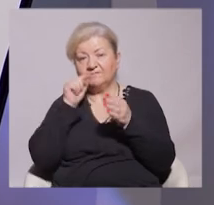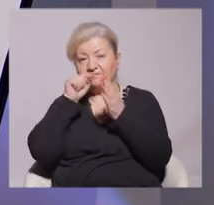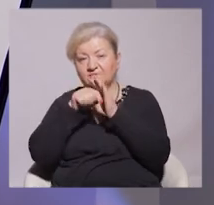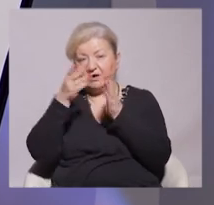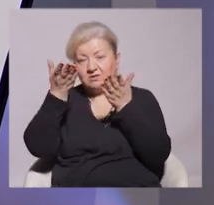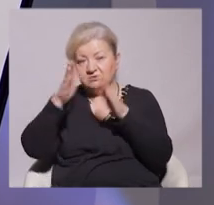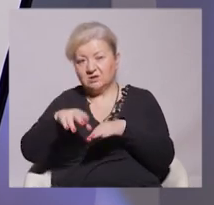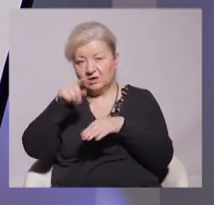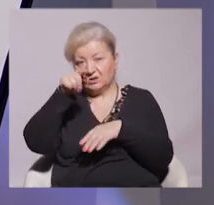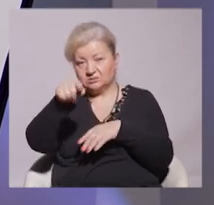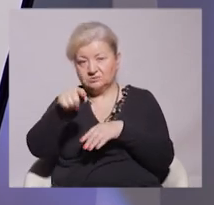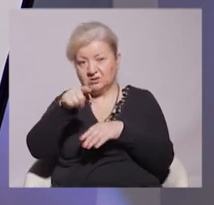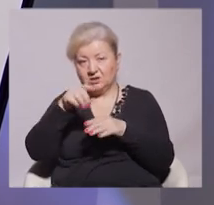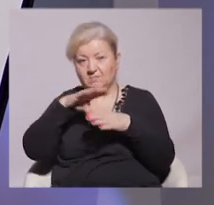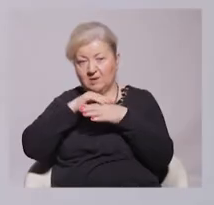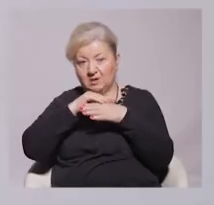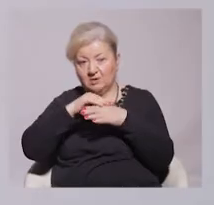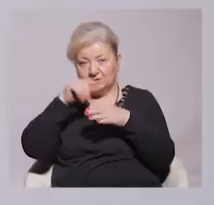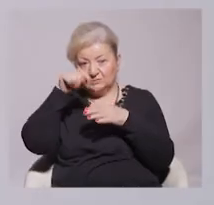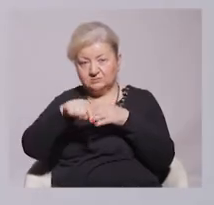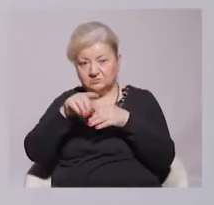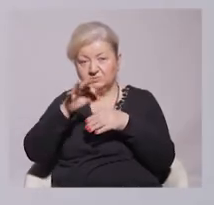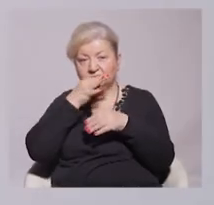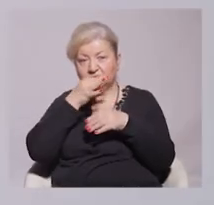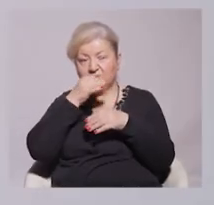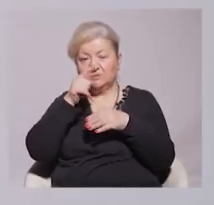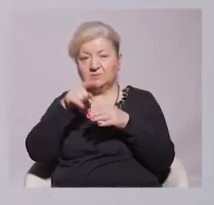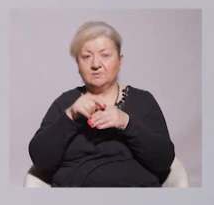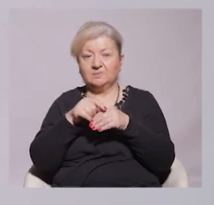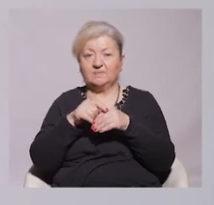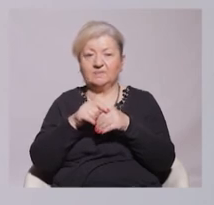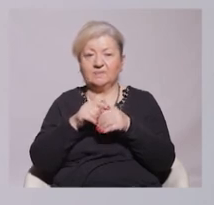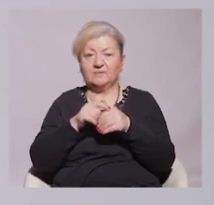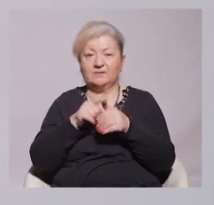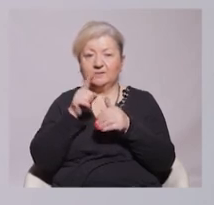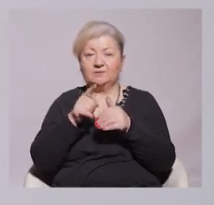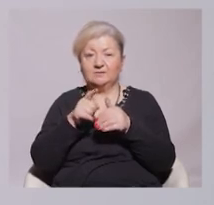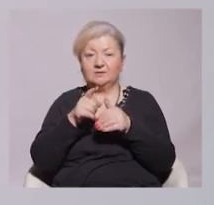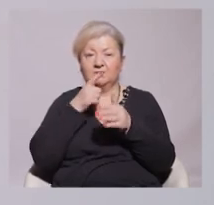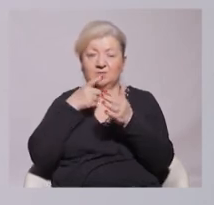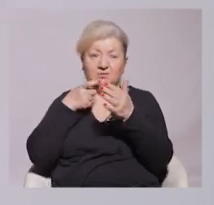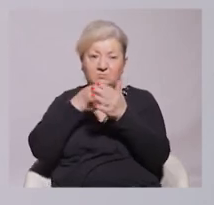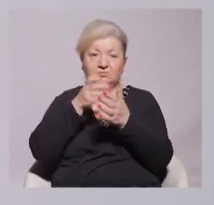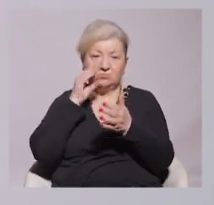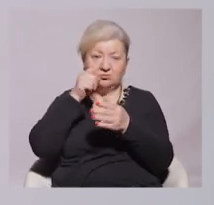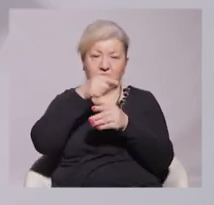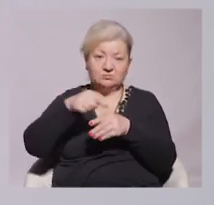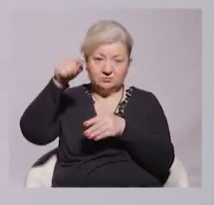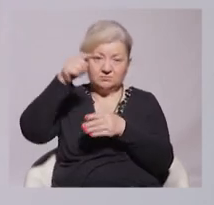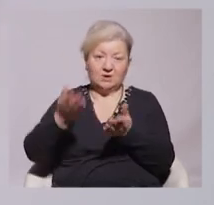ავიდა ზევით, აიწია. ამას ბალისტიკური ქანქარაც ჰქვია და აი